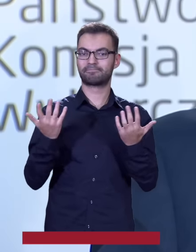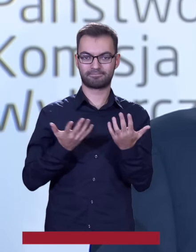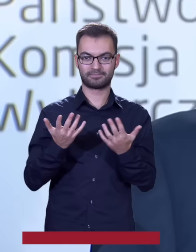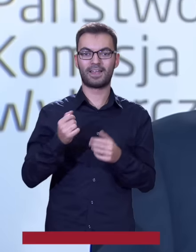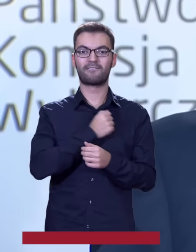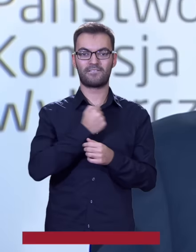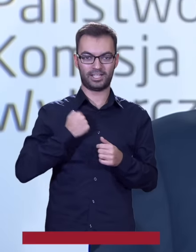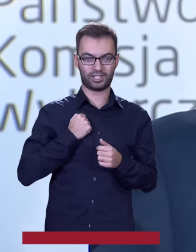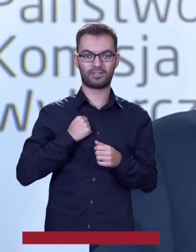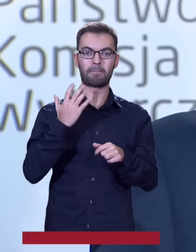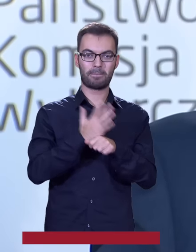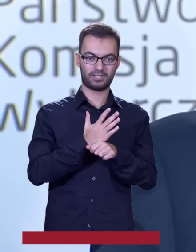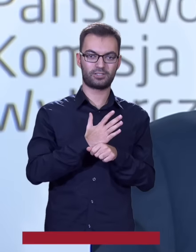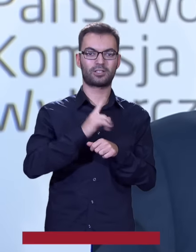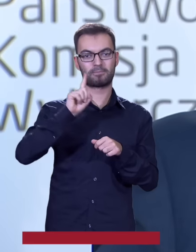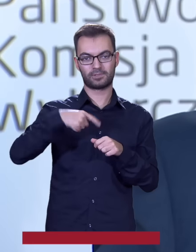Warszawie